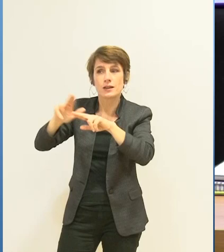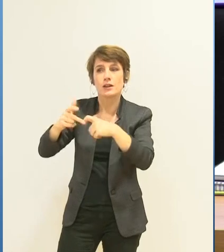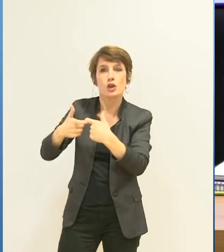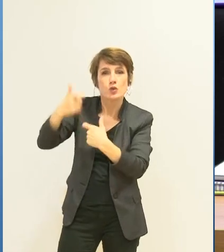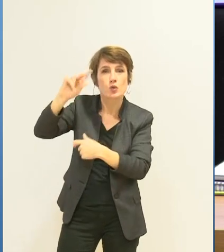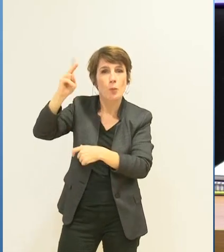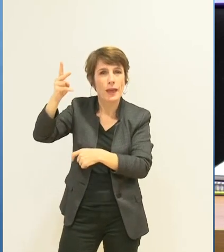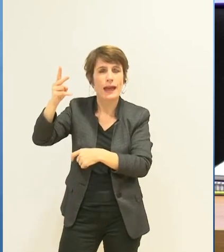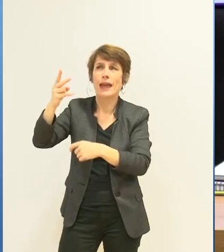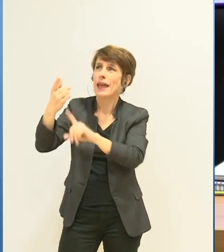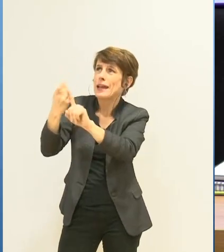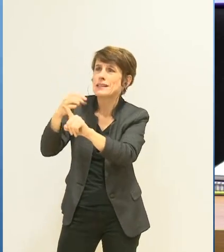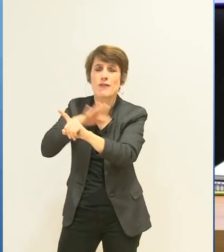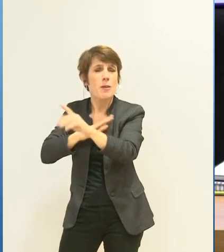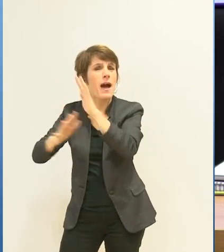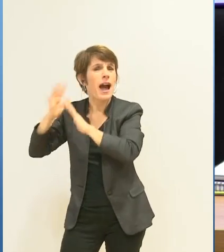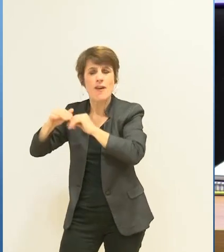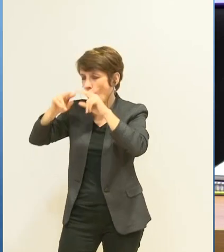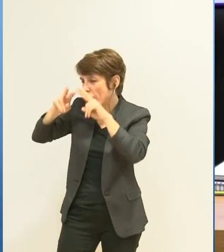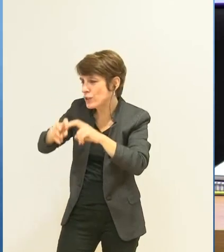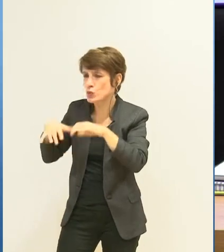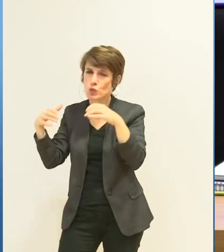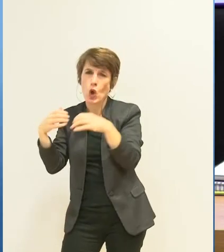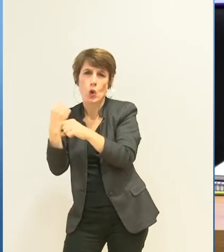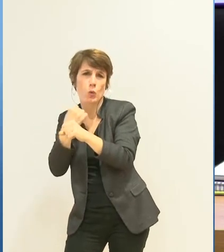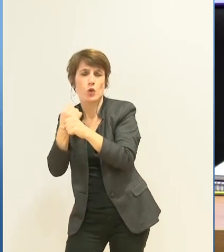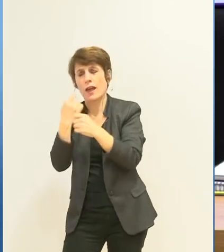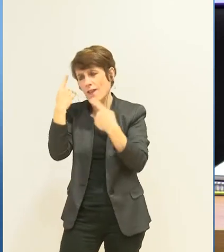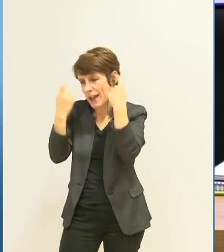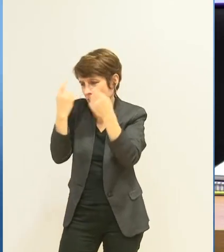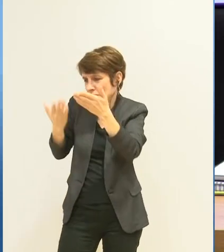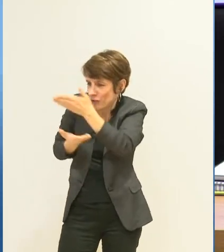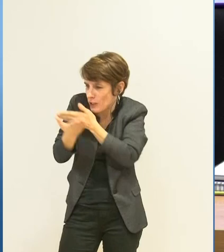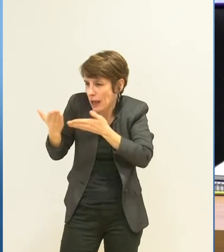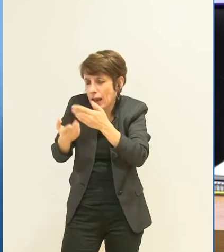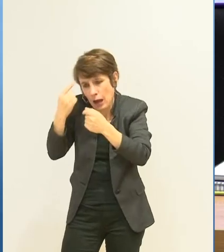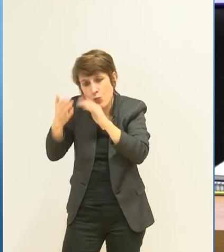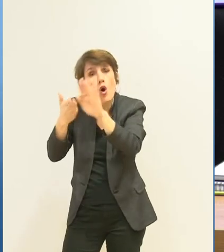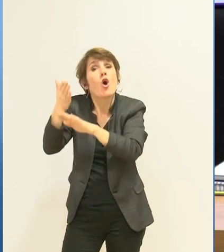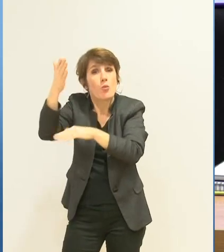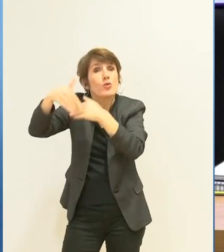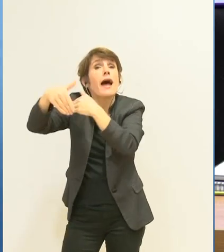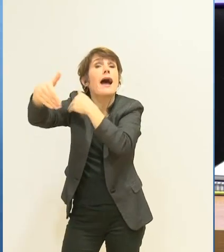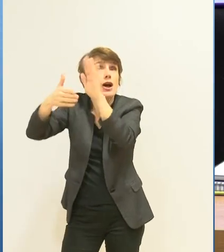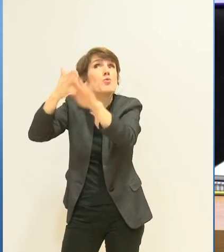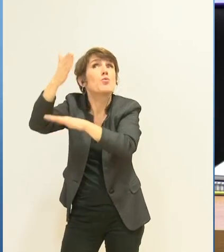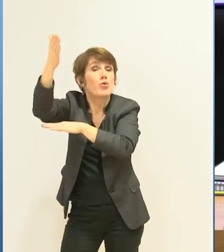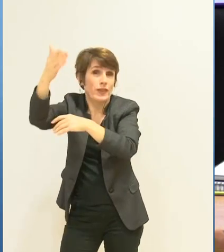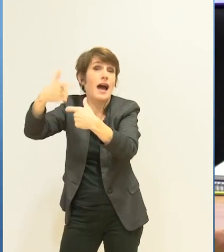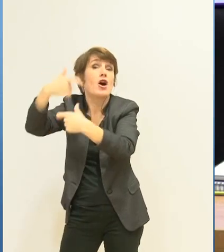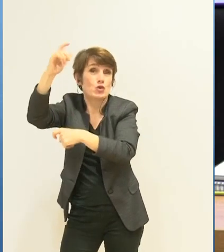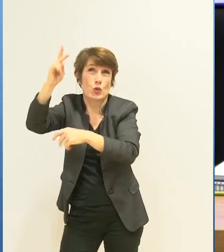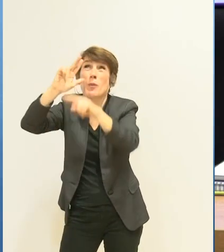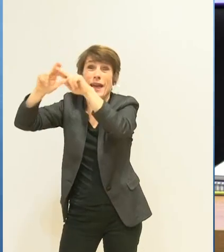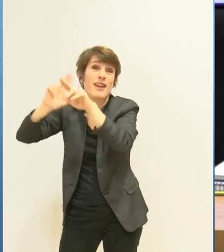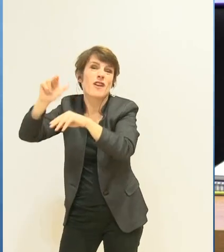de réflexion de groupe de travail etc c'est pas pour dire demain demain la tour perret à grenoble ça fait des années